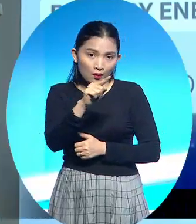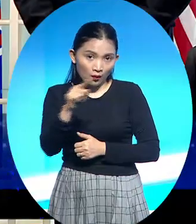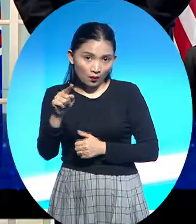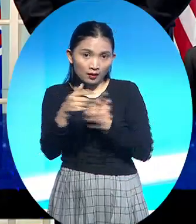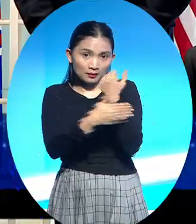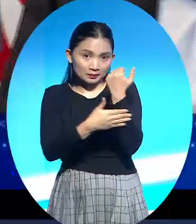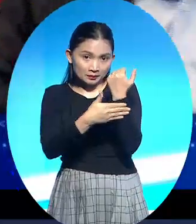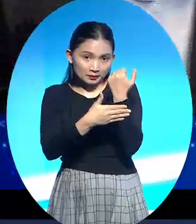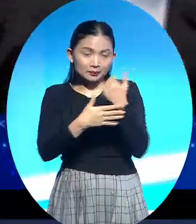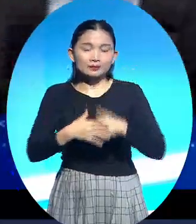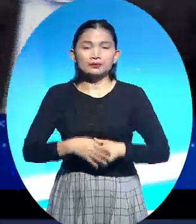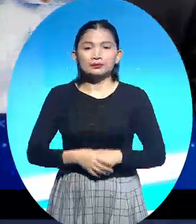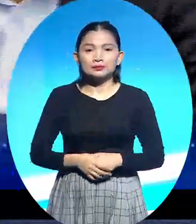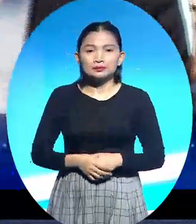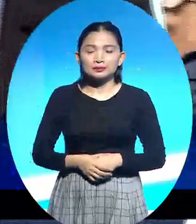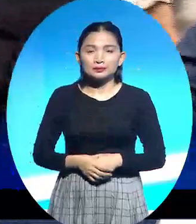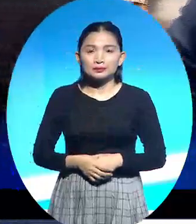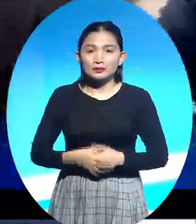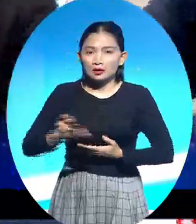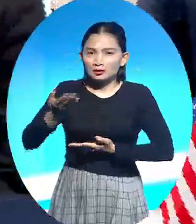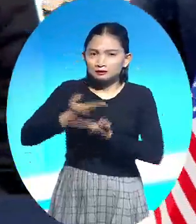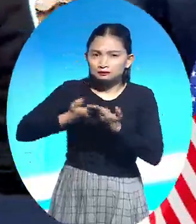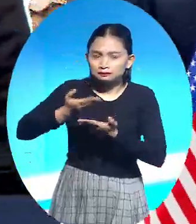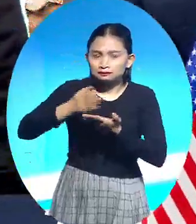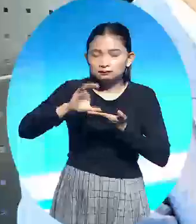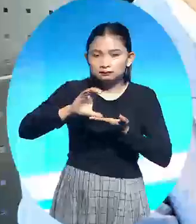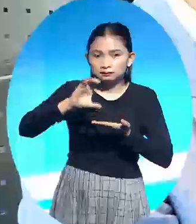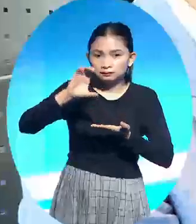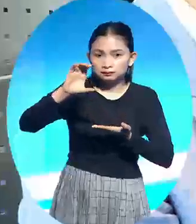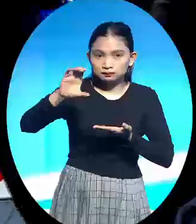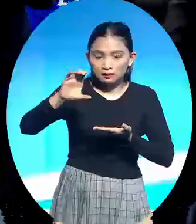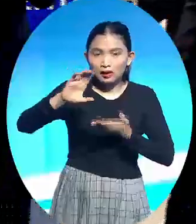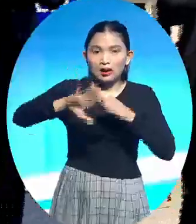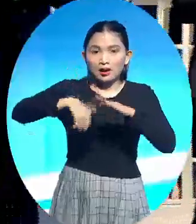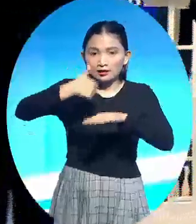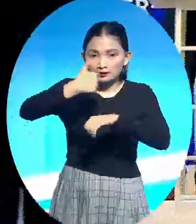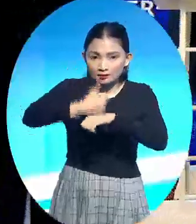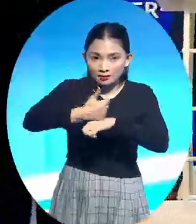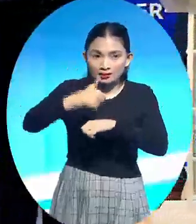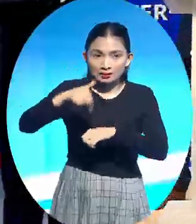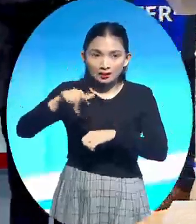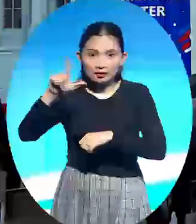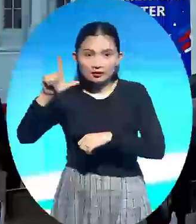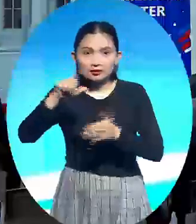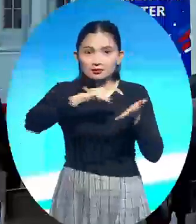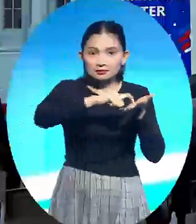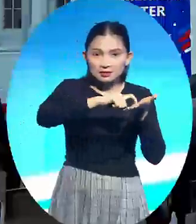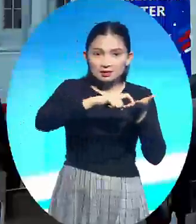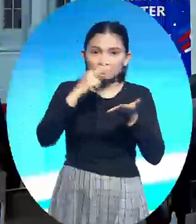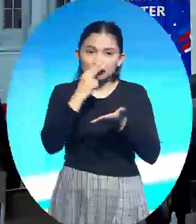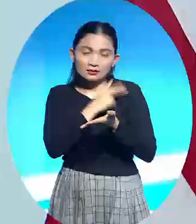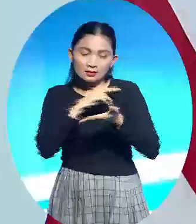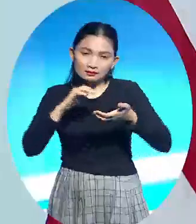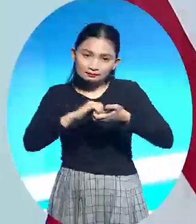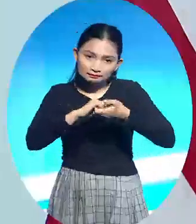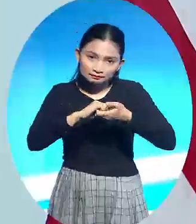Dự án được công bố tại Đối thoại An ninh Năng lượng Hoa Kỳ-Việt Nam lần thứ 3, thể hiện mong muốn từ phía Hoa Kỳ nhằm hỗ trợ Việt Nam thực hiện mục